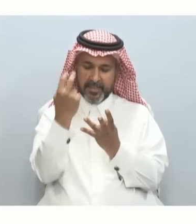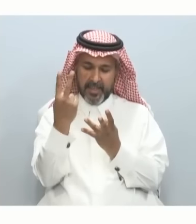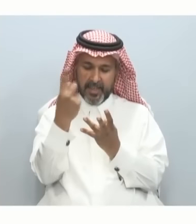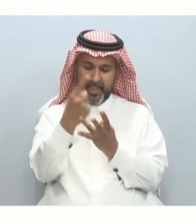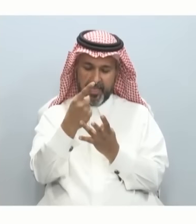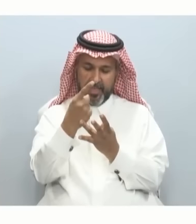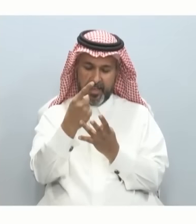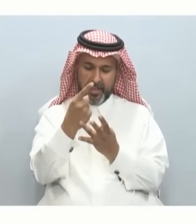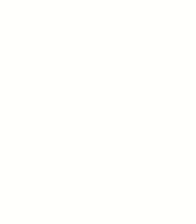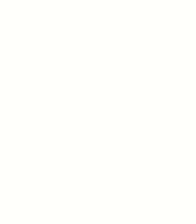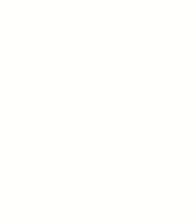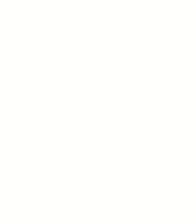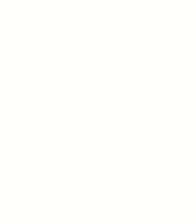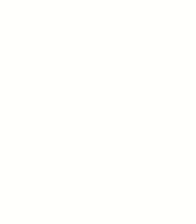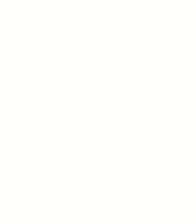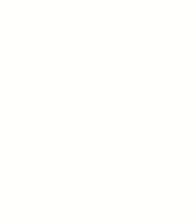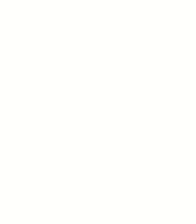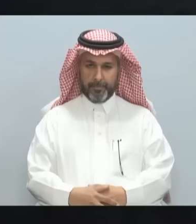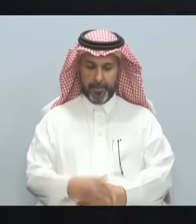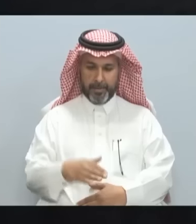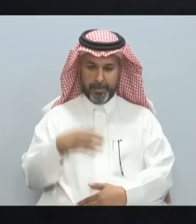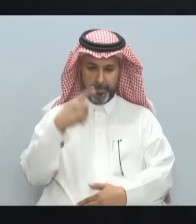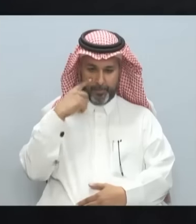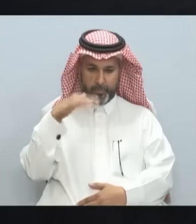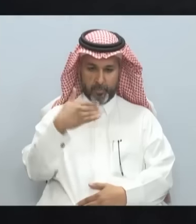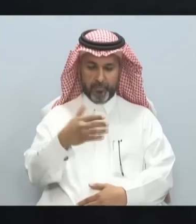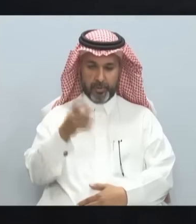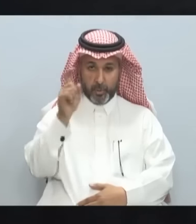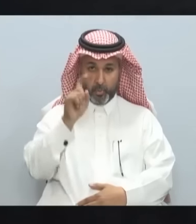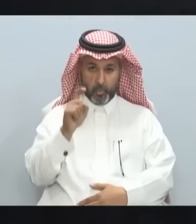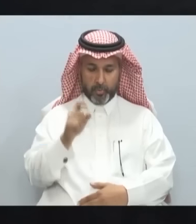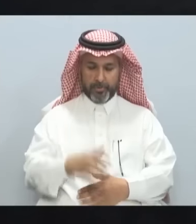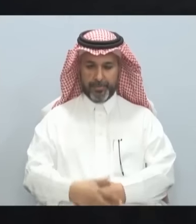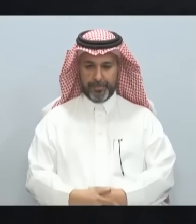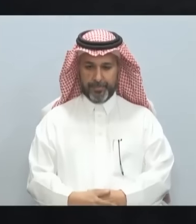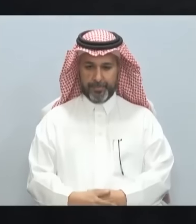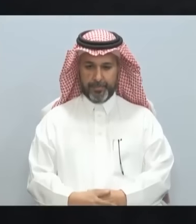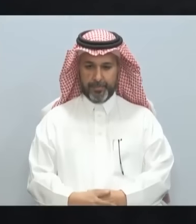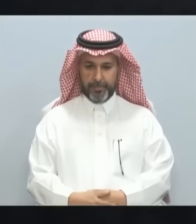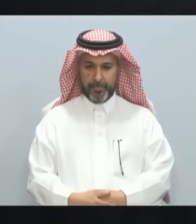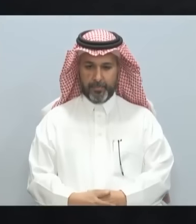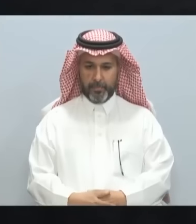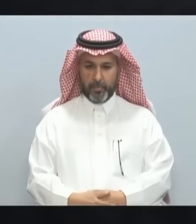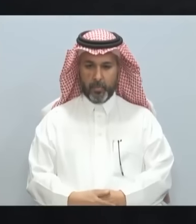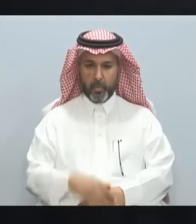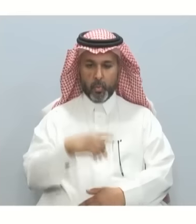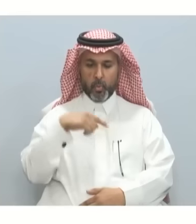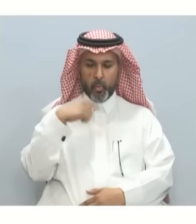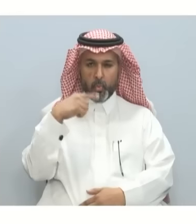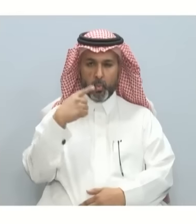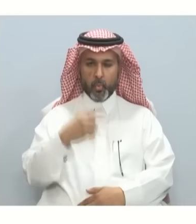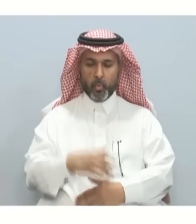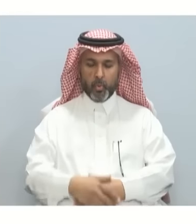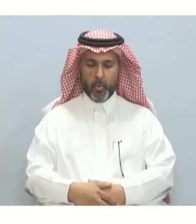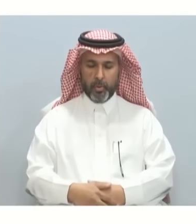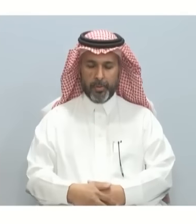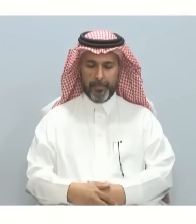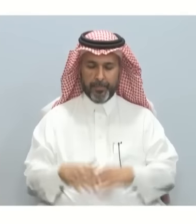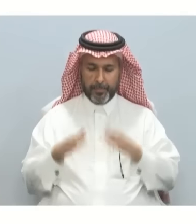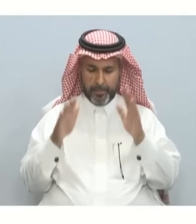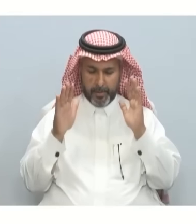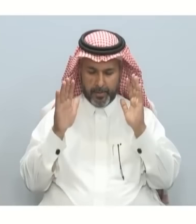اربع صواني الان ننتقل واياكم الى السؤال التالي سؤال رقم 21 نصلي